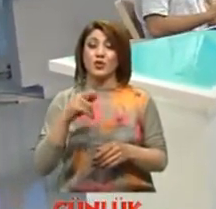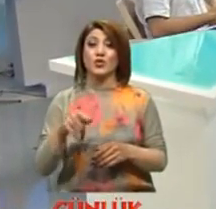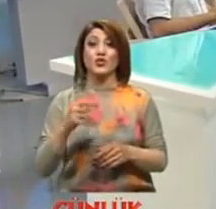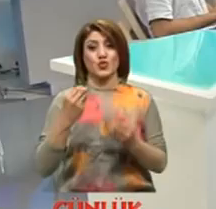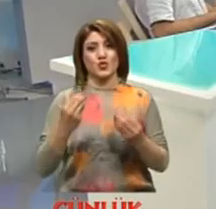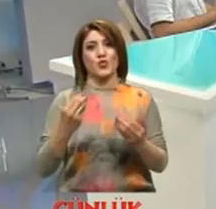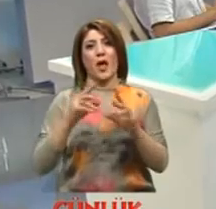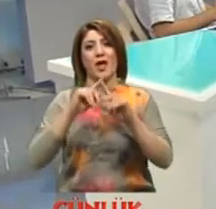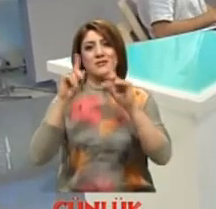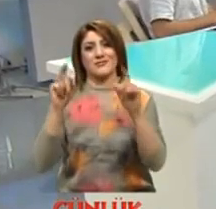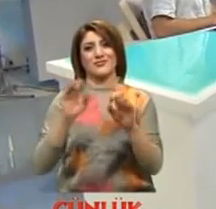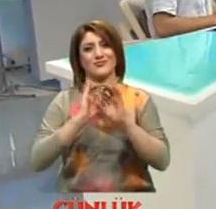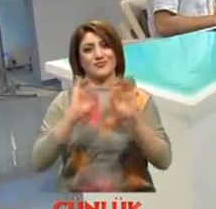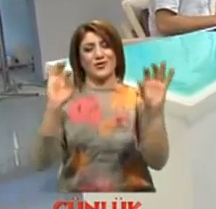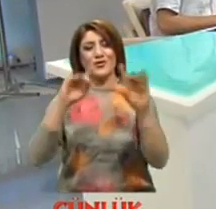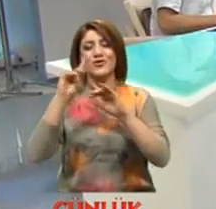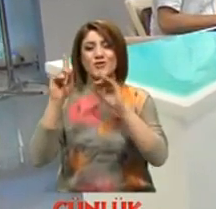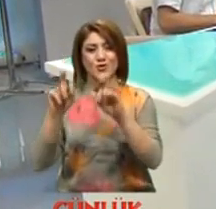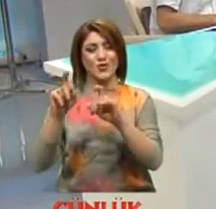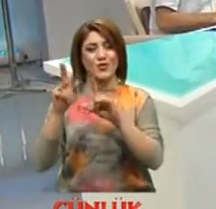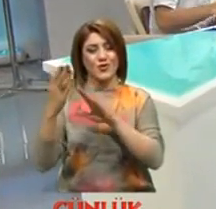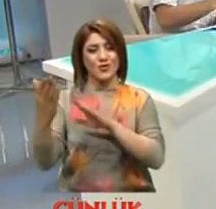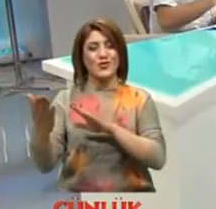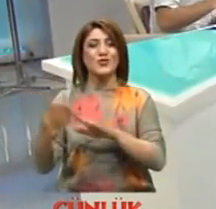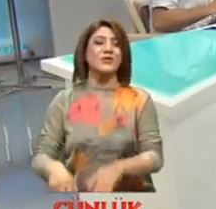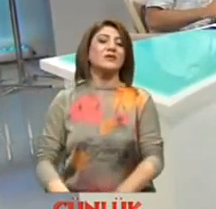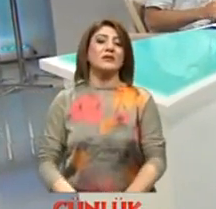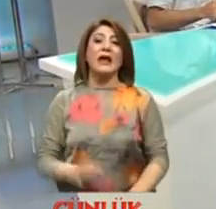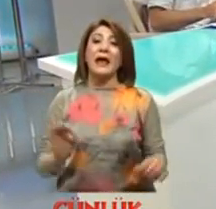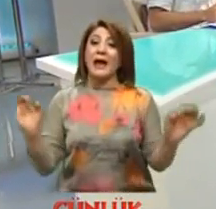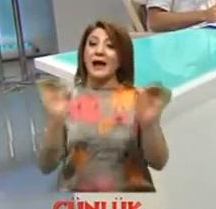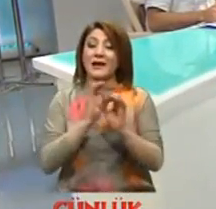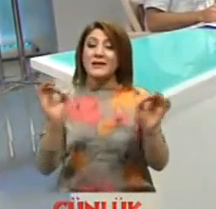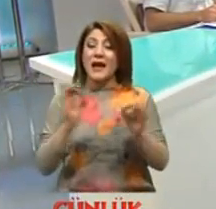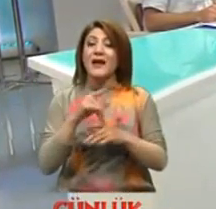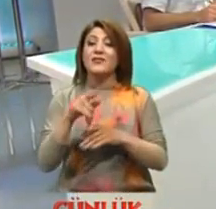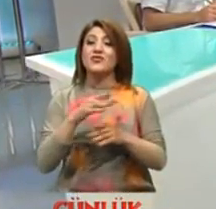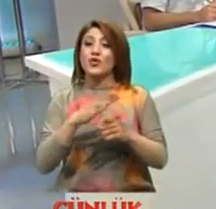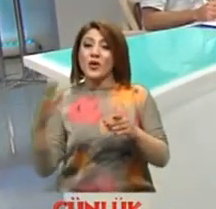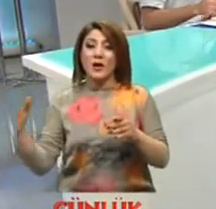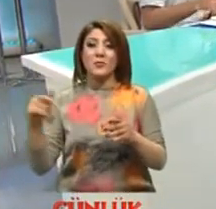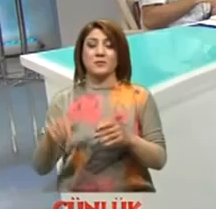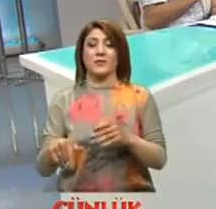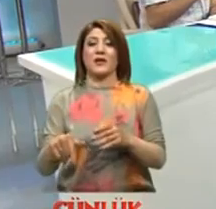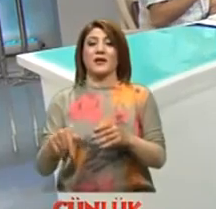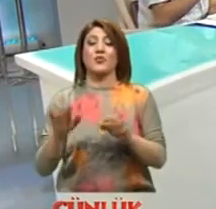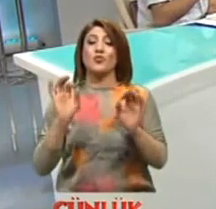Soru çok iyi, çok bir soru. Güzel bir soruydu dedi. Önemli bir soruydu dedi. Evet. Aslında erken dönemde de mutlaka hani